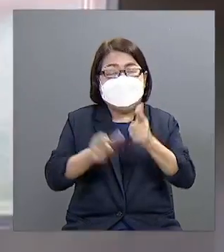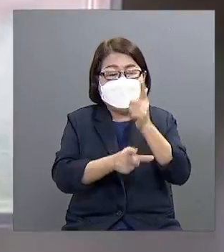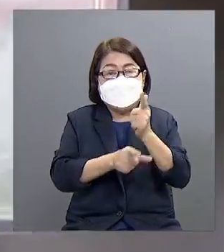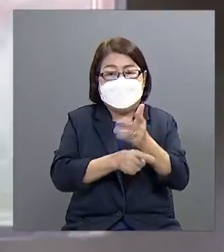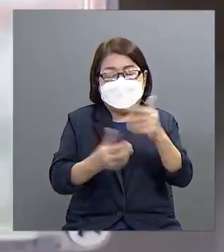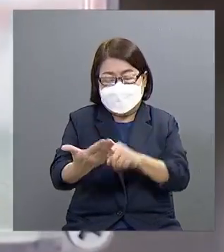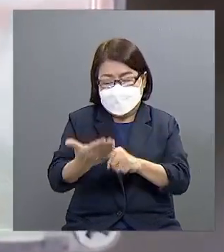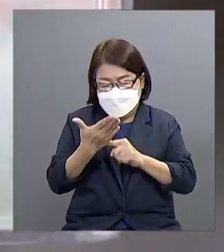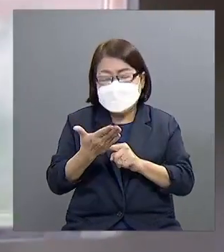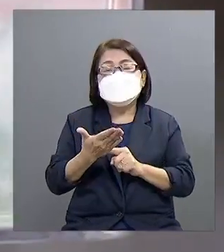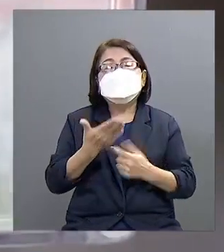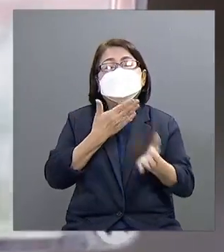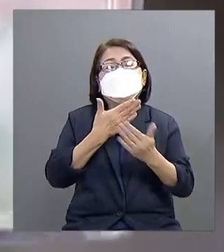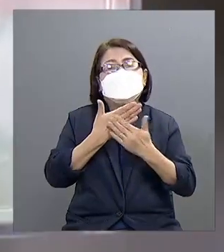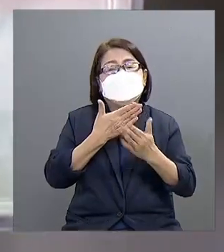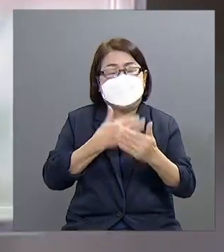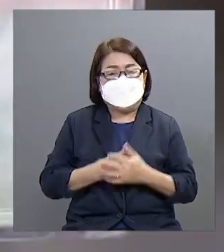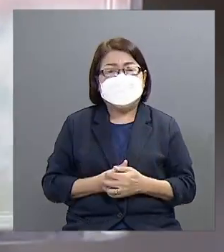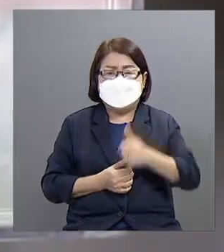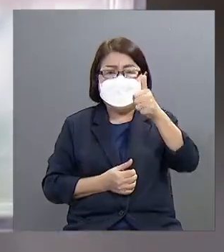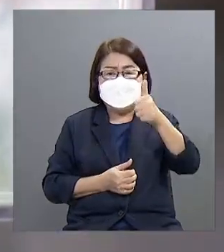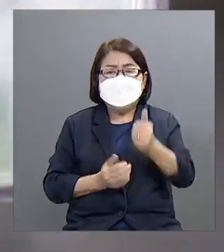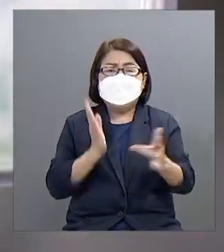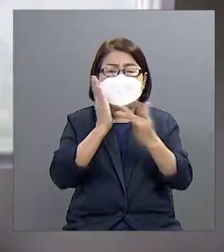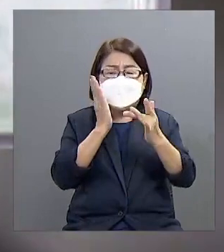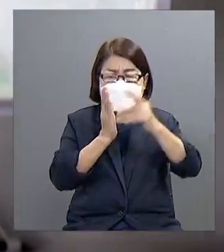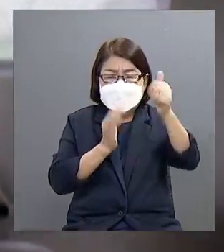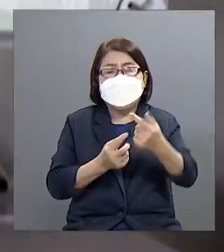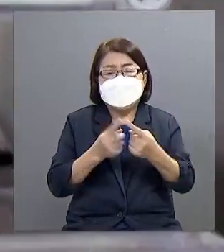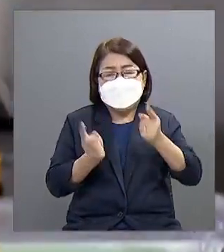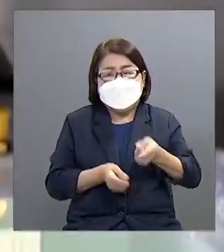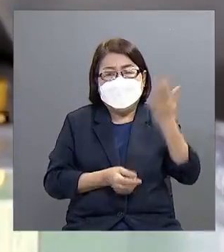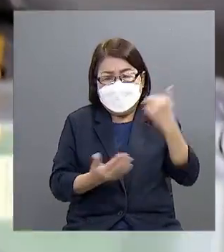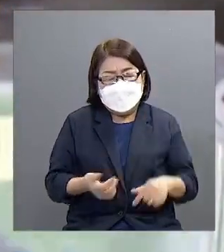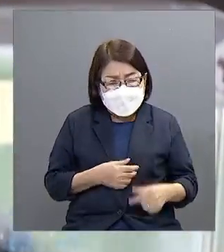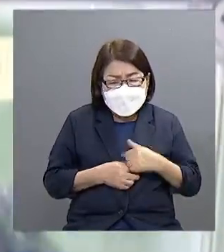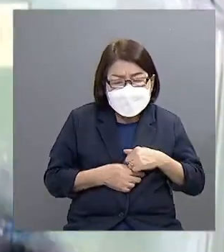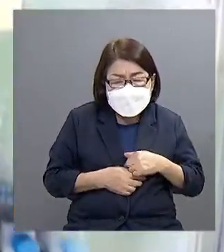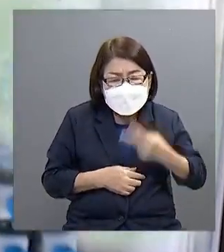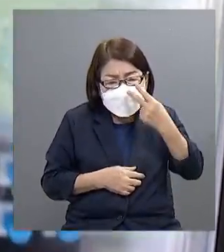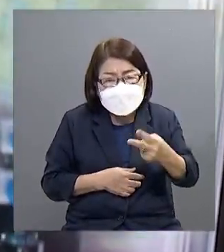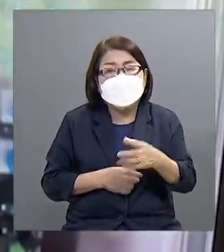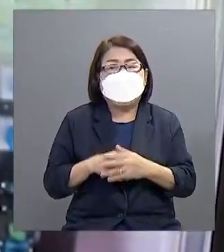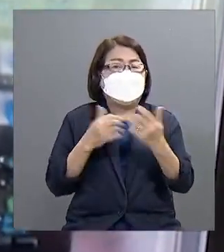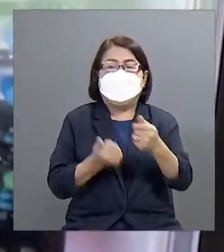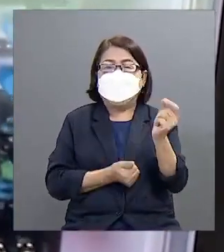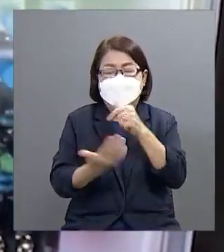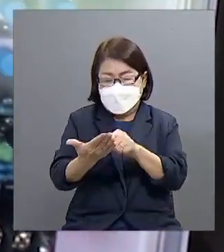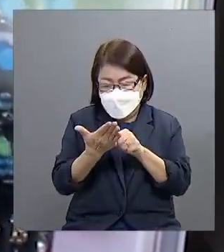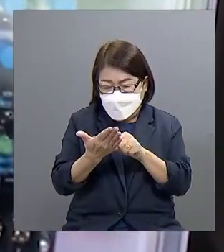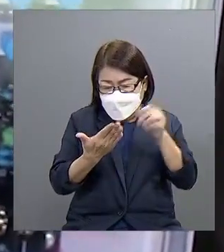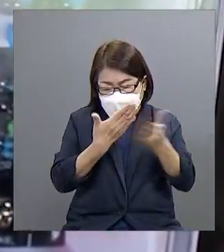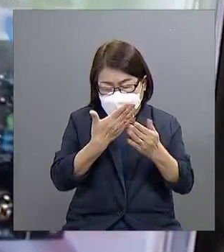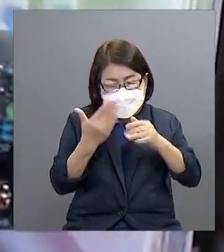เตือนนะคือเหมือนกับว่ามันก็ดีขึ้นอ่ ะ แทนที่เมื่อก่อนอาจจะต้องเดินไปดูเองใช่ไหมแต่นี้ไวเลยครับเพราะทุกอย่างมันอยู่ในระบบหมดนะครับเขาเรียกว่าเป็นการ